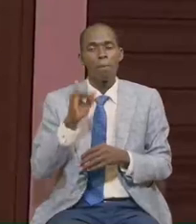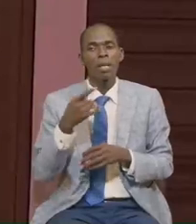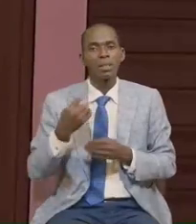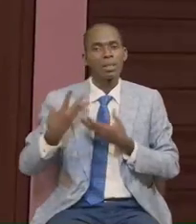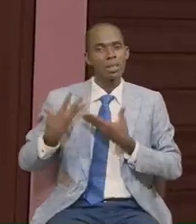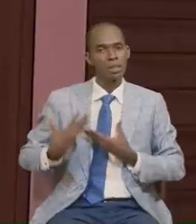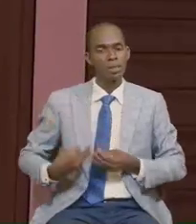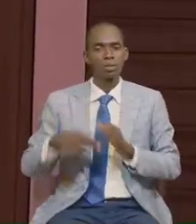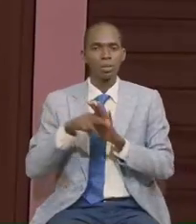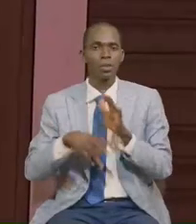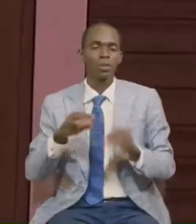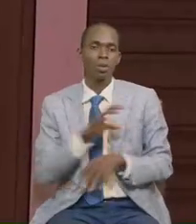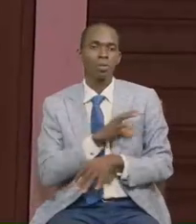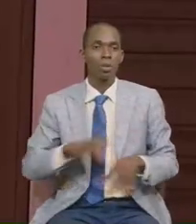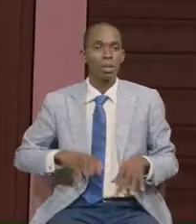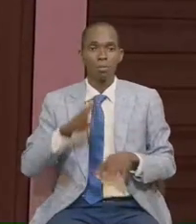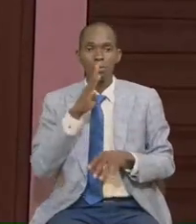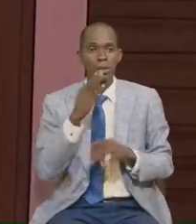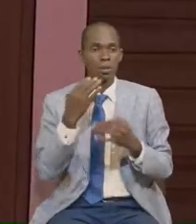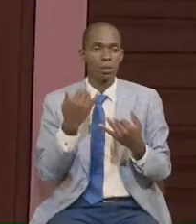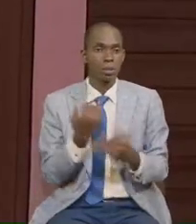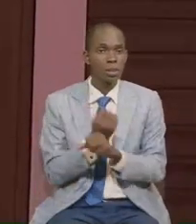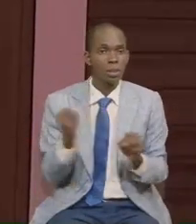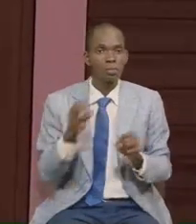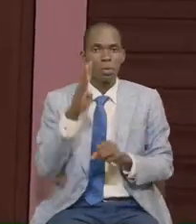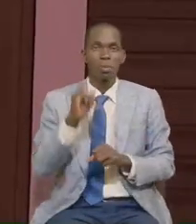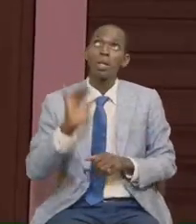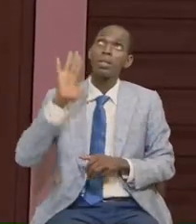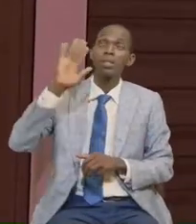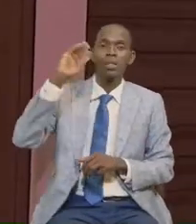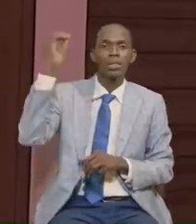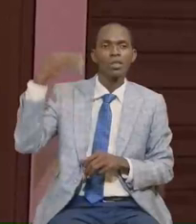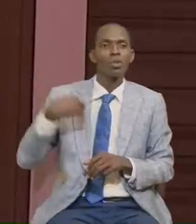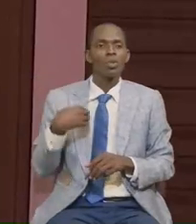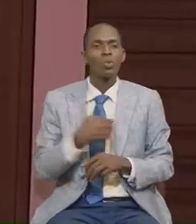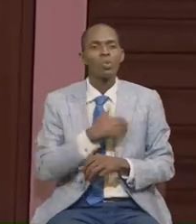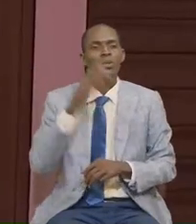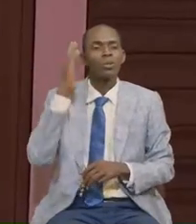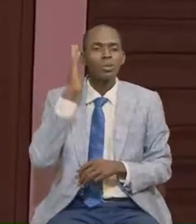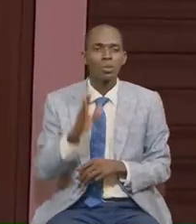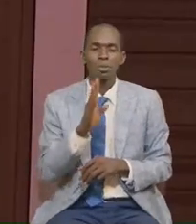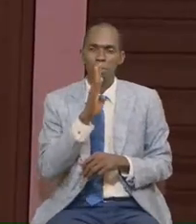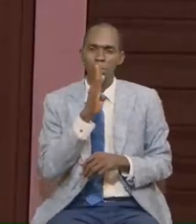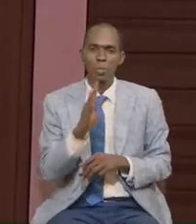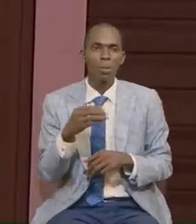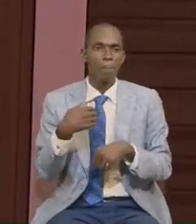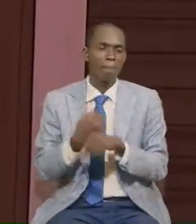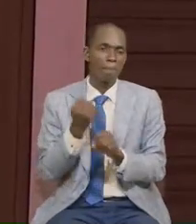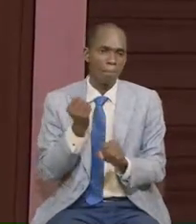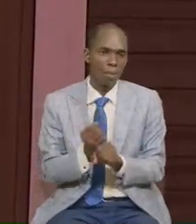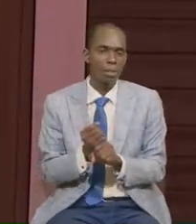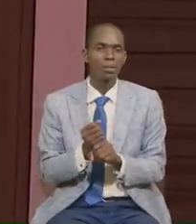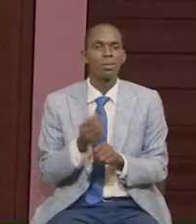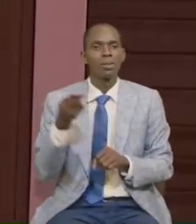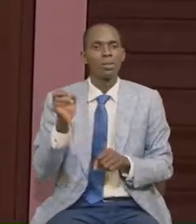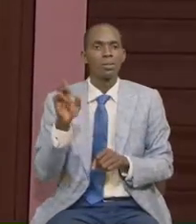Christ. Et étant justifiés par sa grâce, nous devenions en espérance héritiers